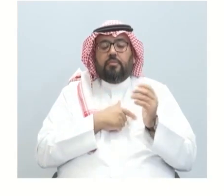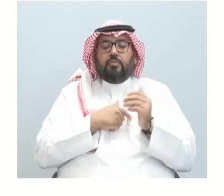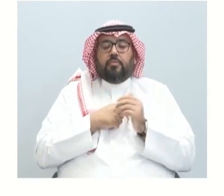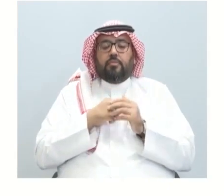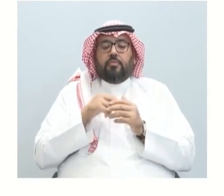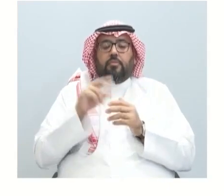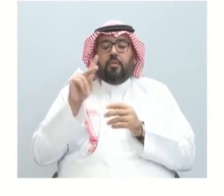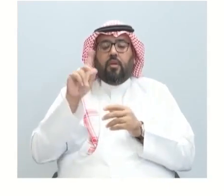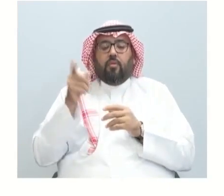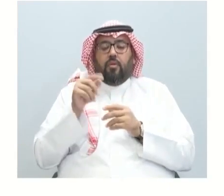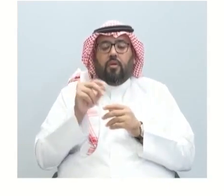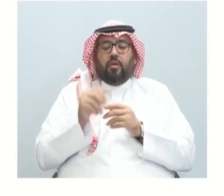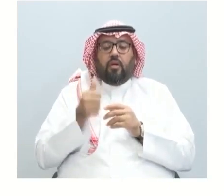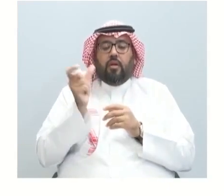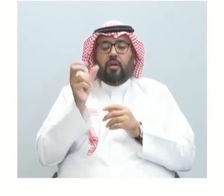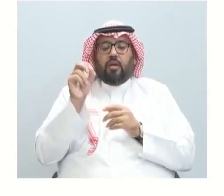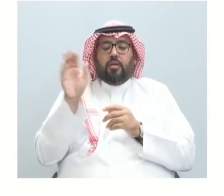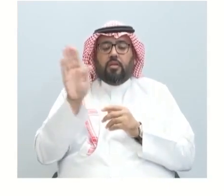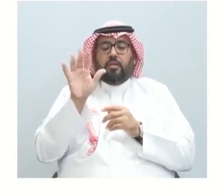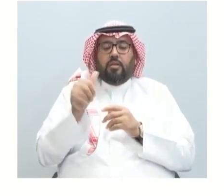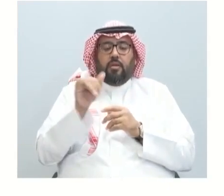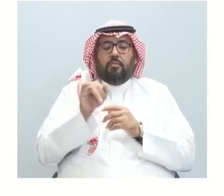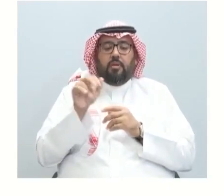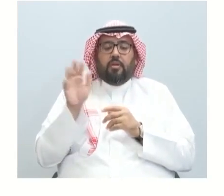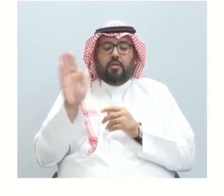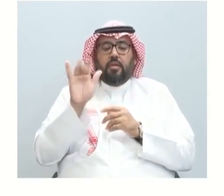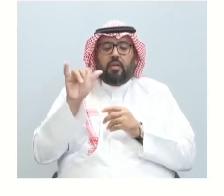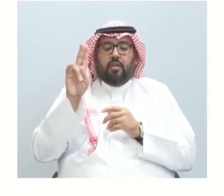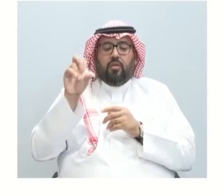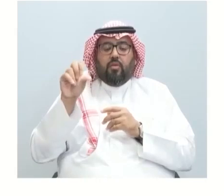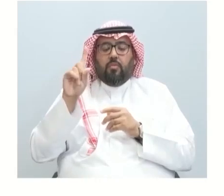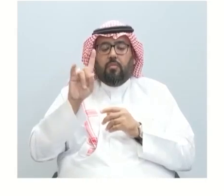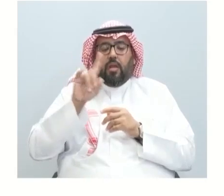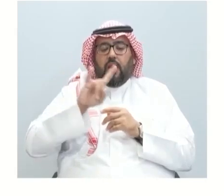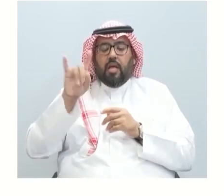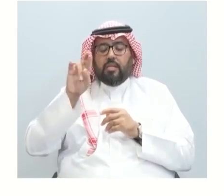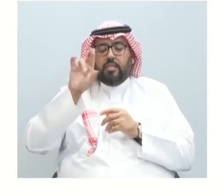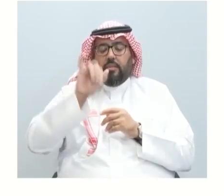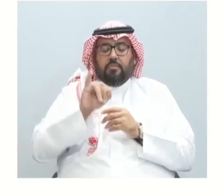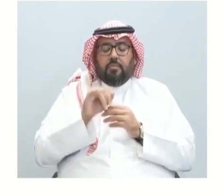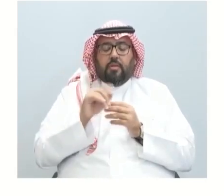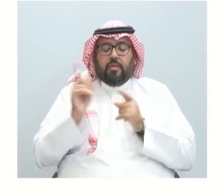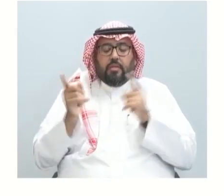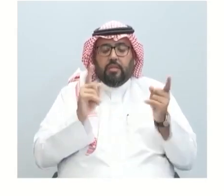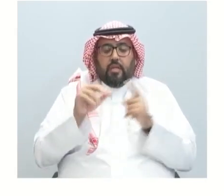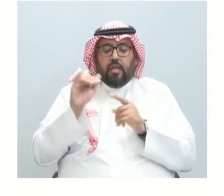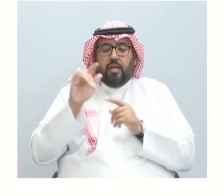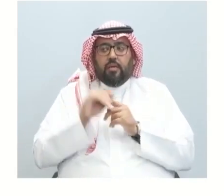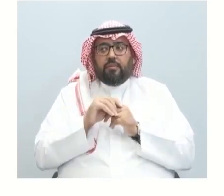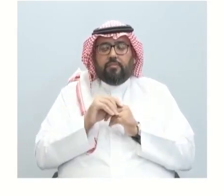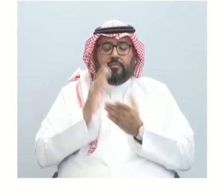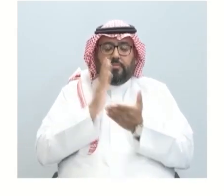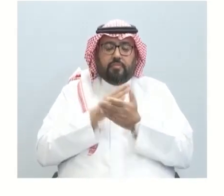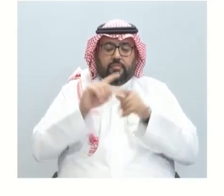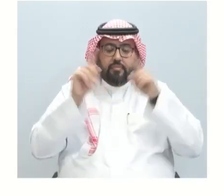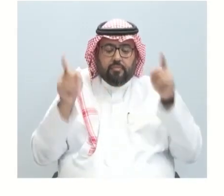او طور اسميناه انقسام السيتوبلازم فانقسم السيتوبلازم وتكوين خليتين هو الناتج الاخير لانقسام